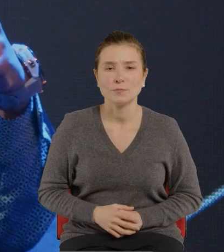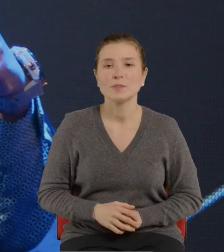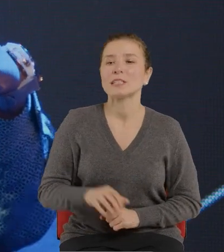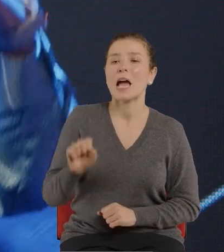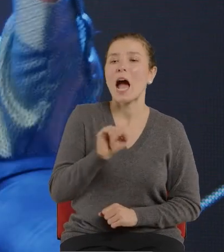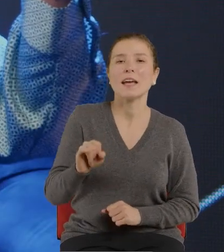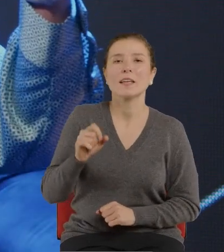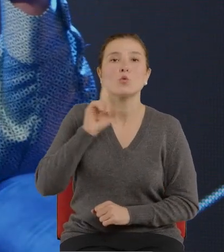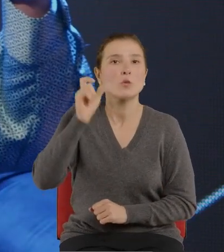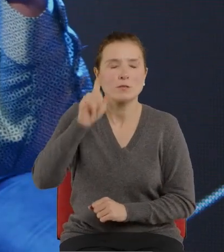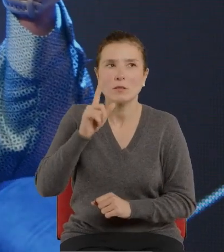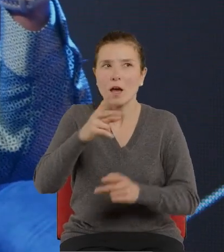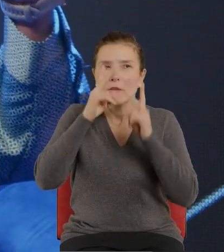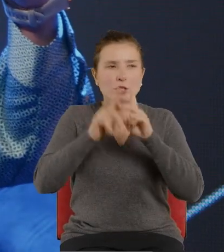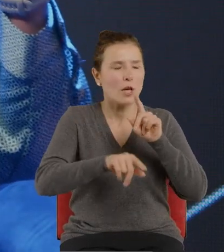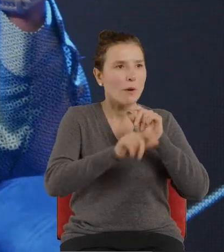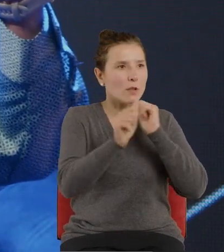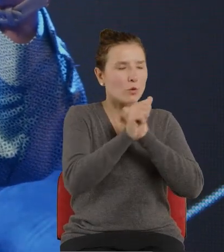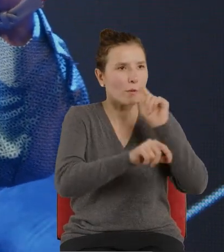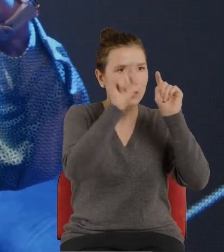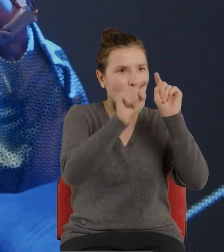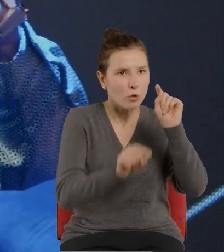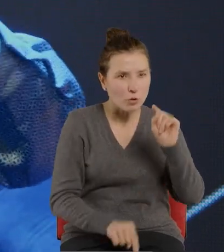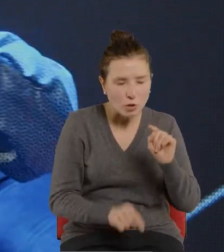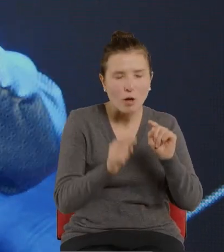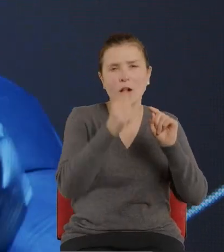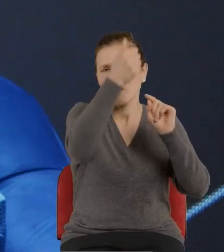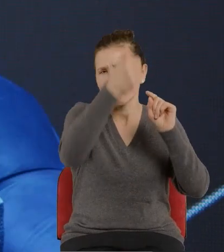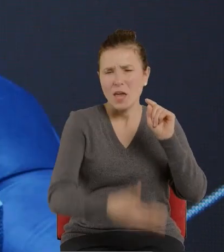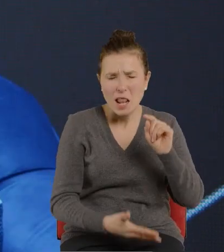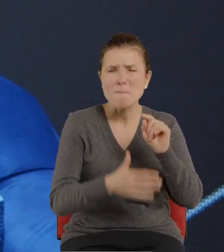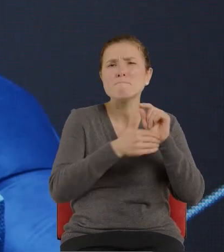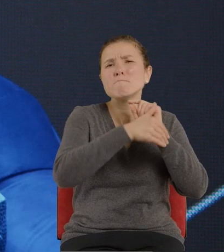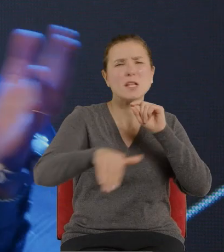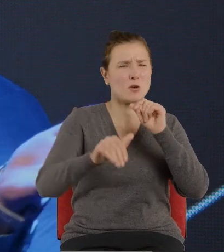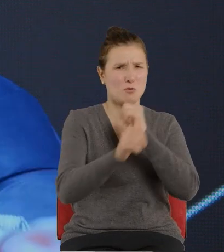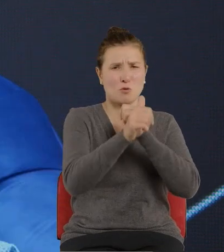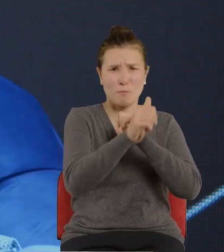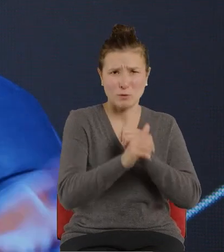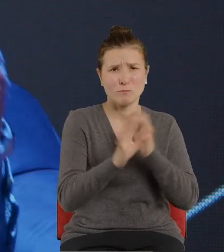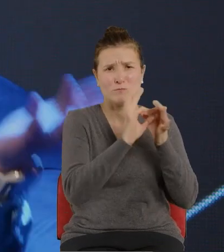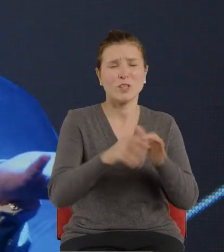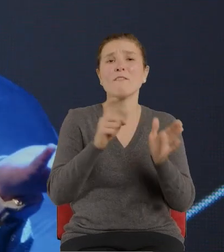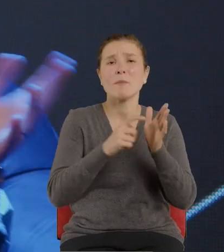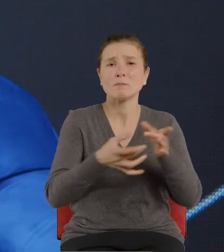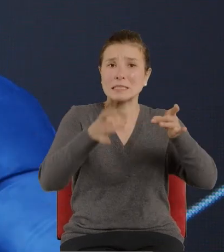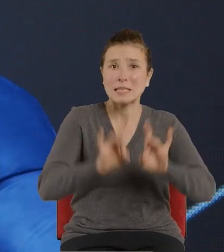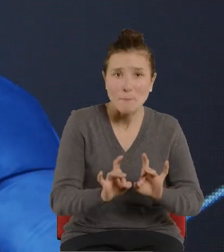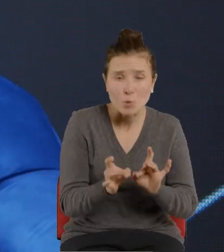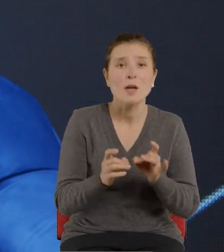AI widziało takich dokumentów opisujących wymagania sklepu internetowego miliony, a ty tylko 3 i to jest ta